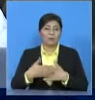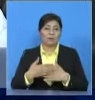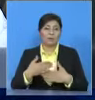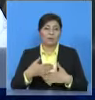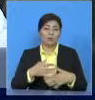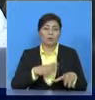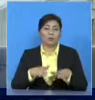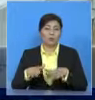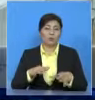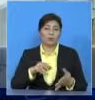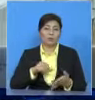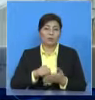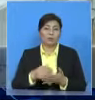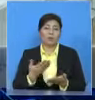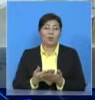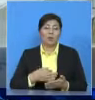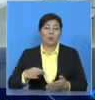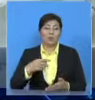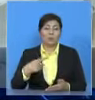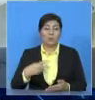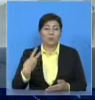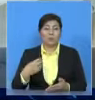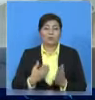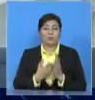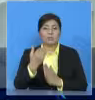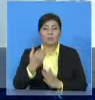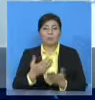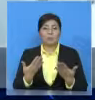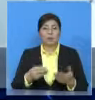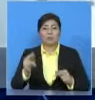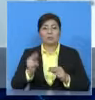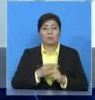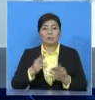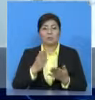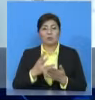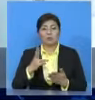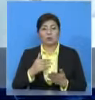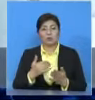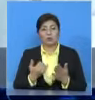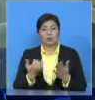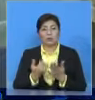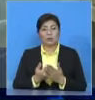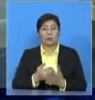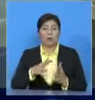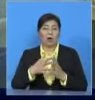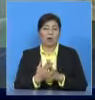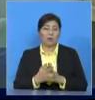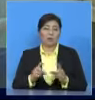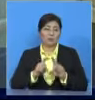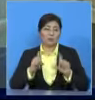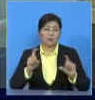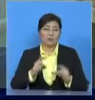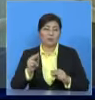әкімшілік шара қолданды. Облыс бойынша 1200-ден астам адам қазір ем алып жатыр. Оның 300-дей ауыл аймақтағы инфекциялық